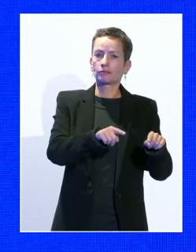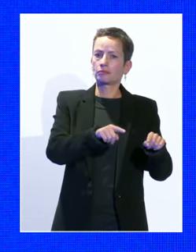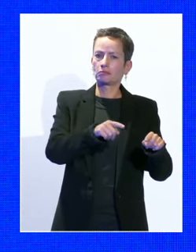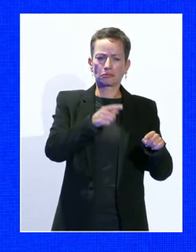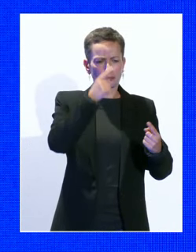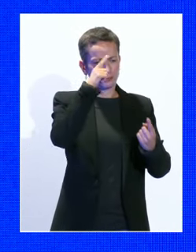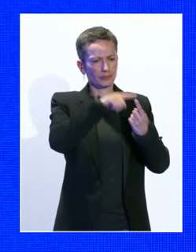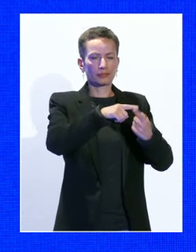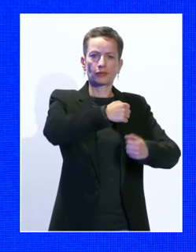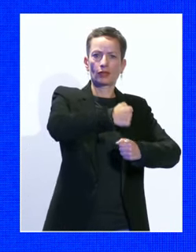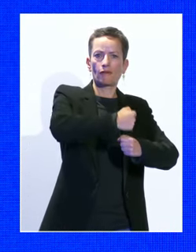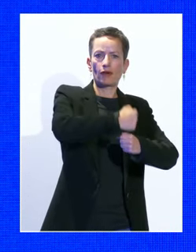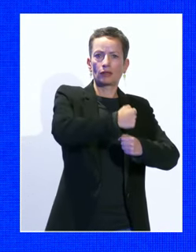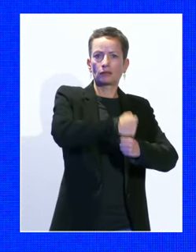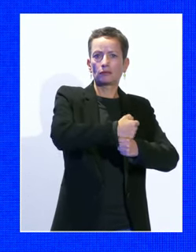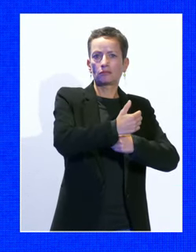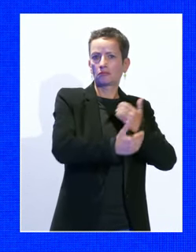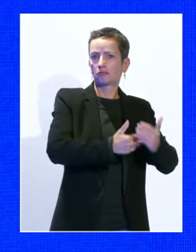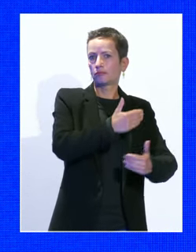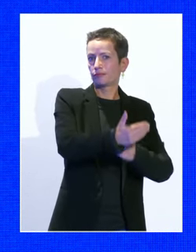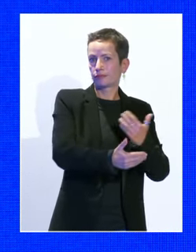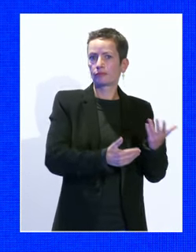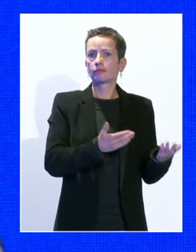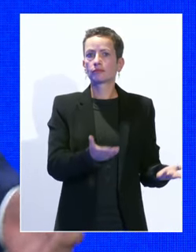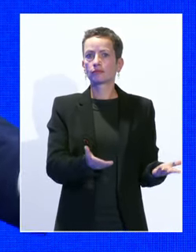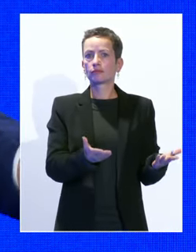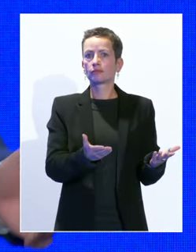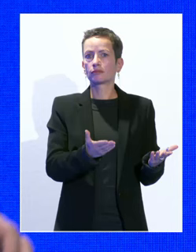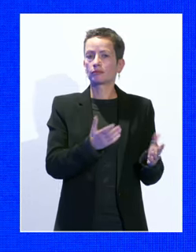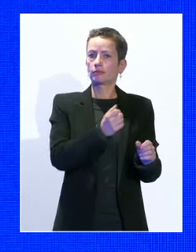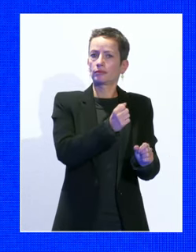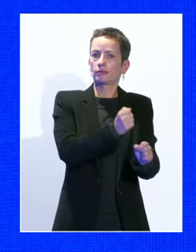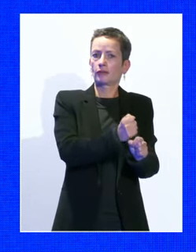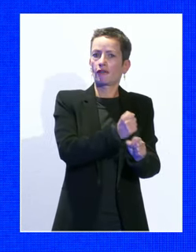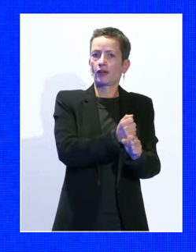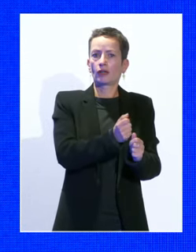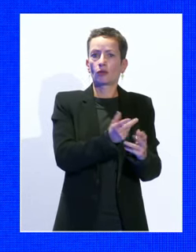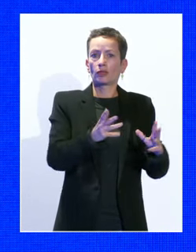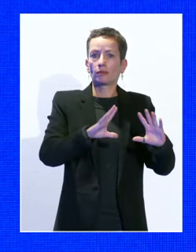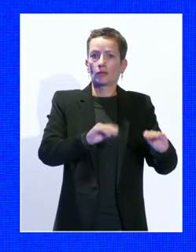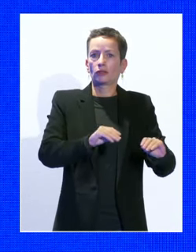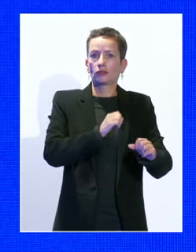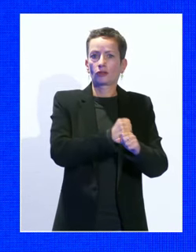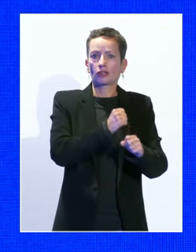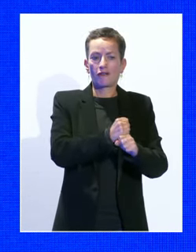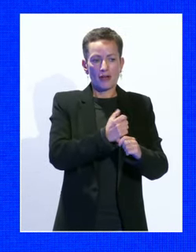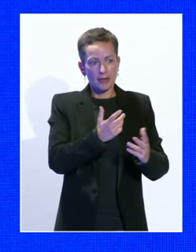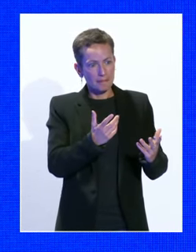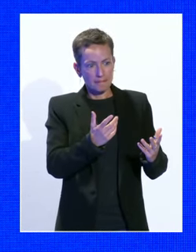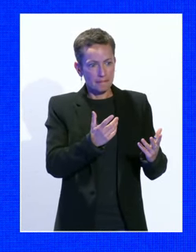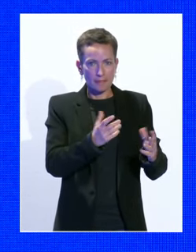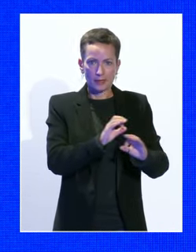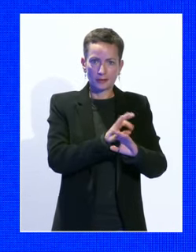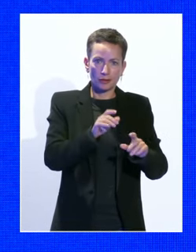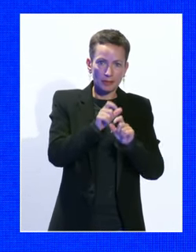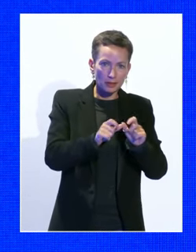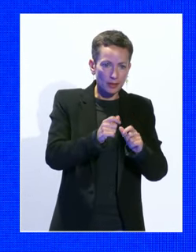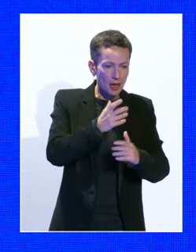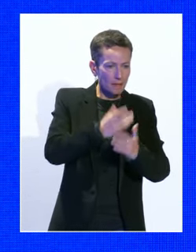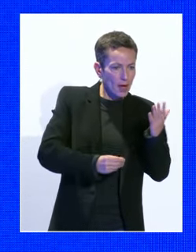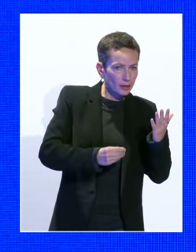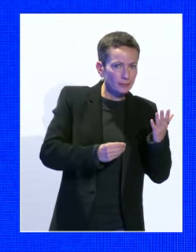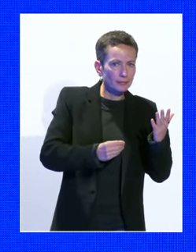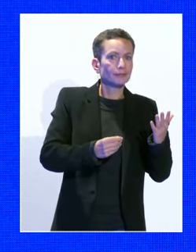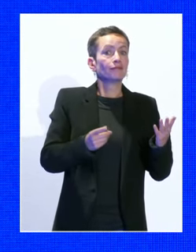travail, avec le nombre de postes de travail qui ne sont pas pourvus et sans lesquels ni